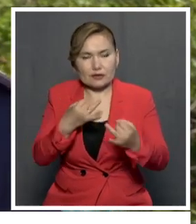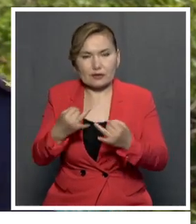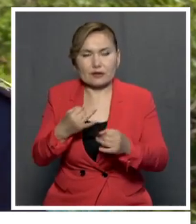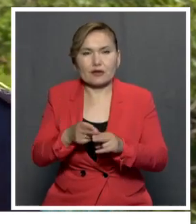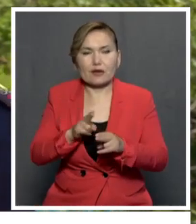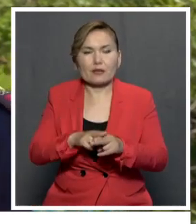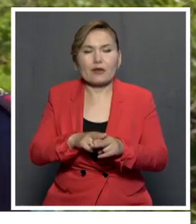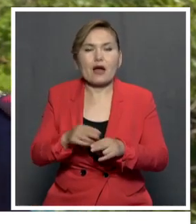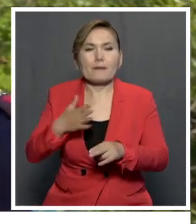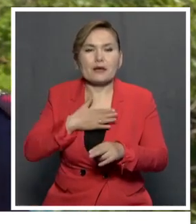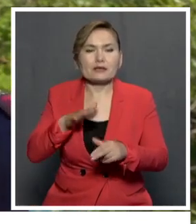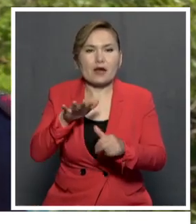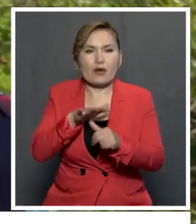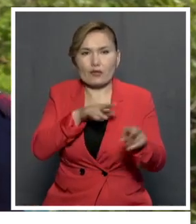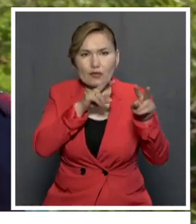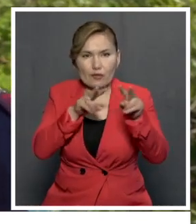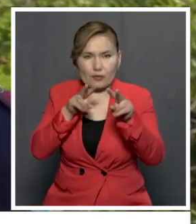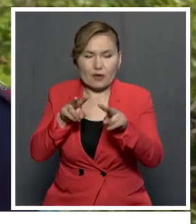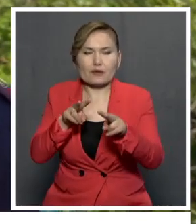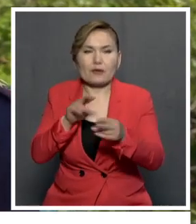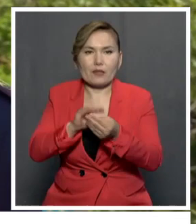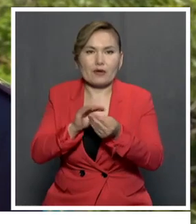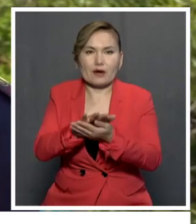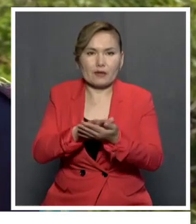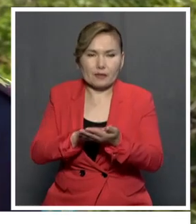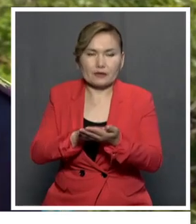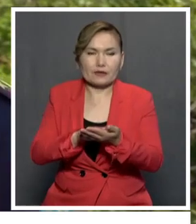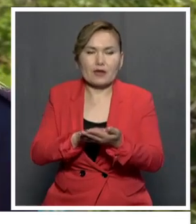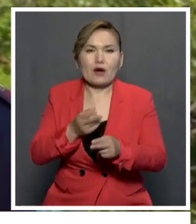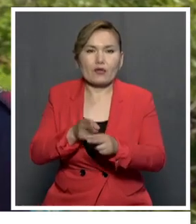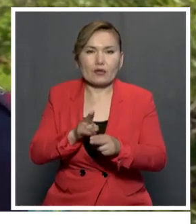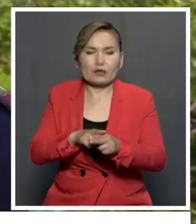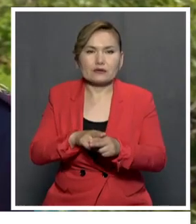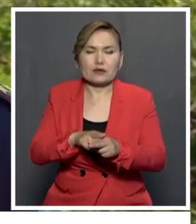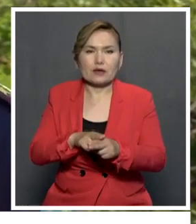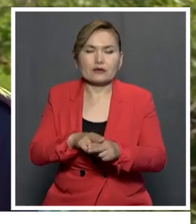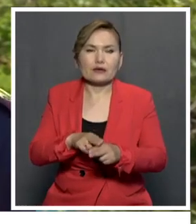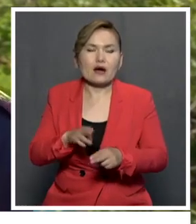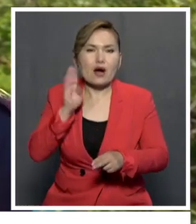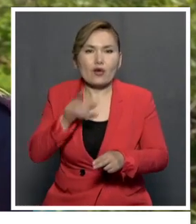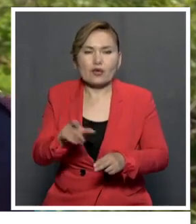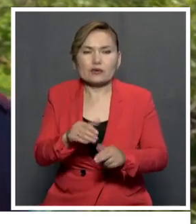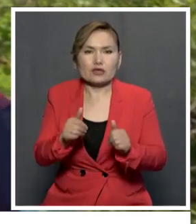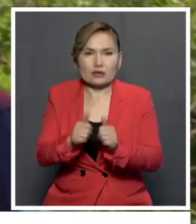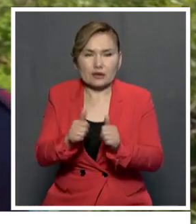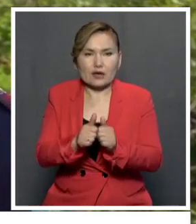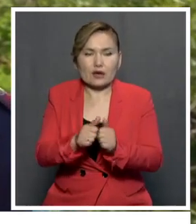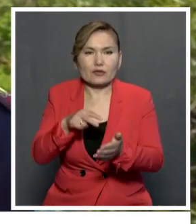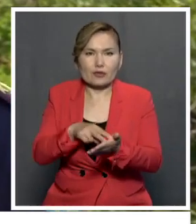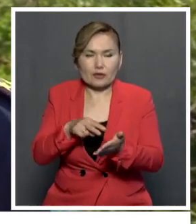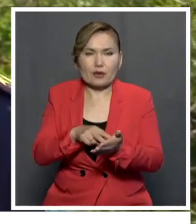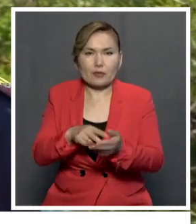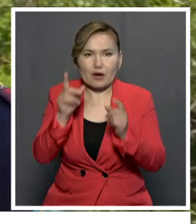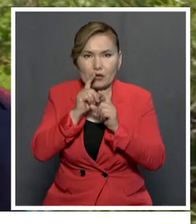әуеден барлау жұмыстарын жүргізіп жатқан кезде, олар жағы өзенің жағасынан тұрып, дыбыс белгілерін